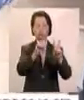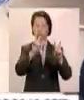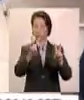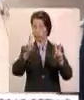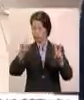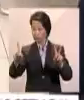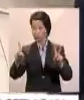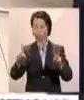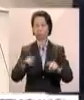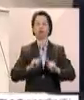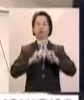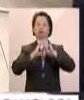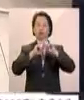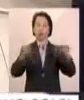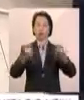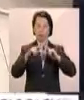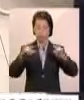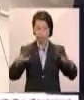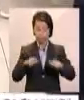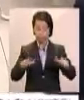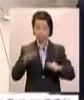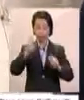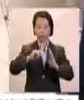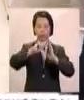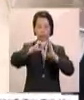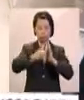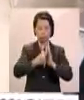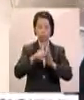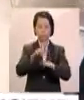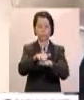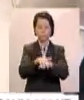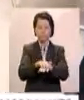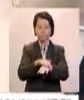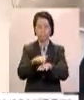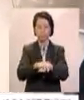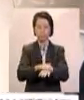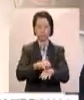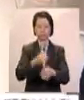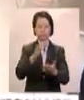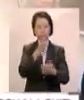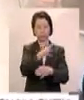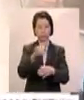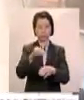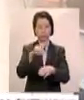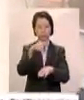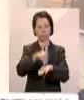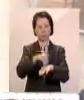2021. Bagaimanapun, pelaksanaannya akan bermula secara beransur-ansur dan pada